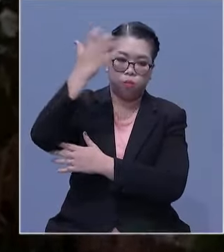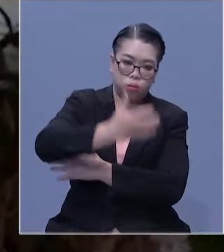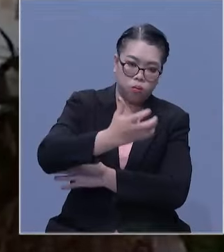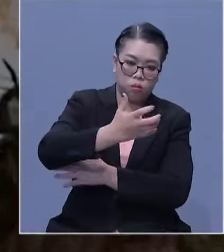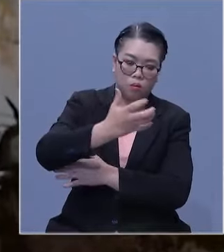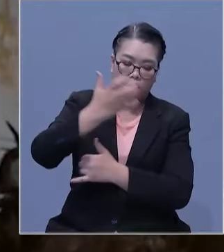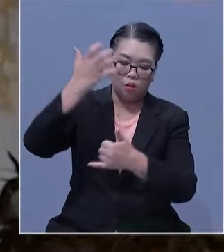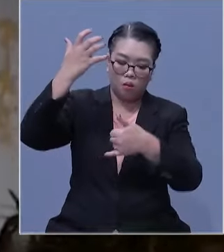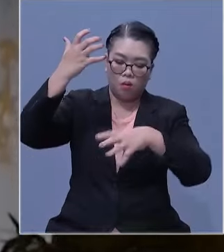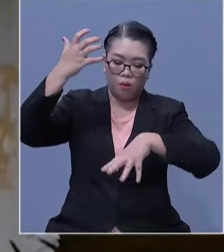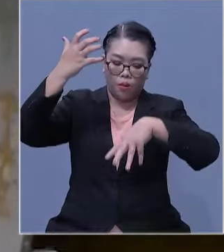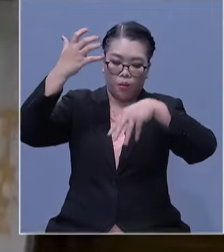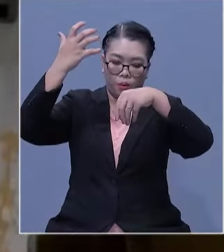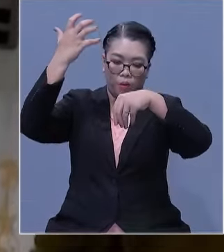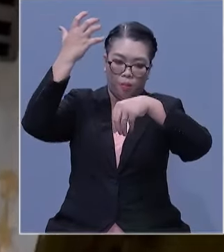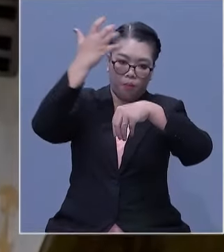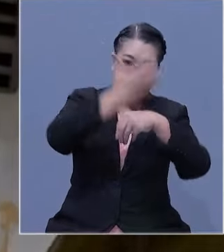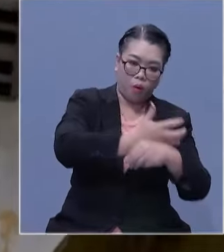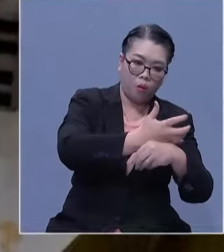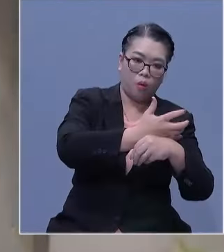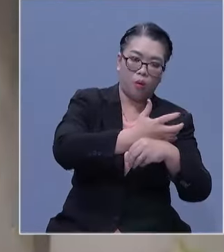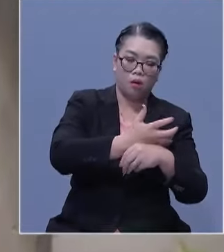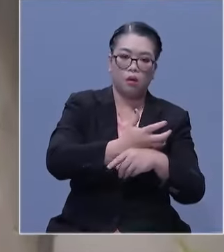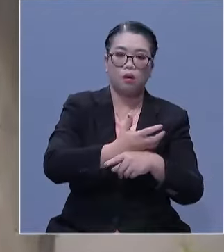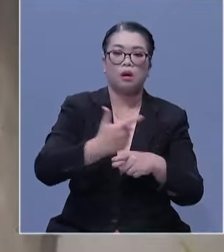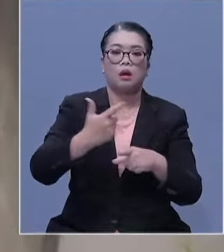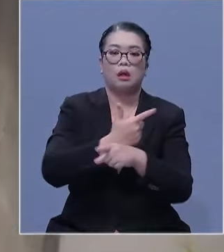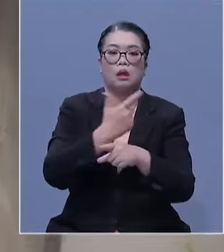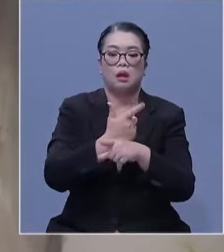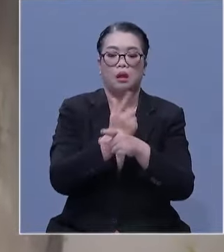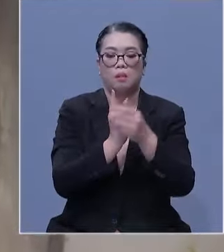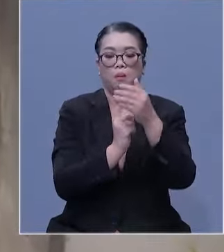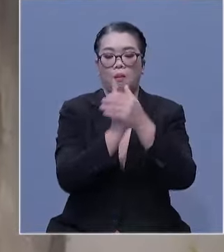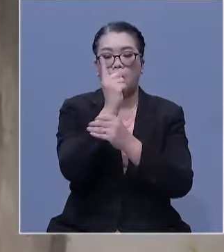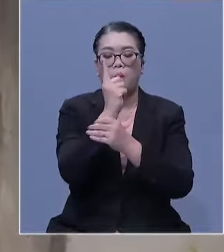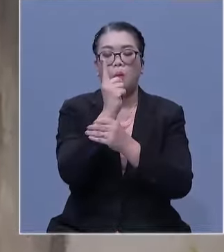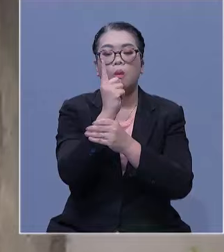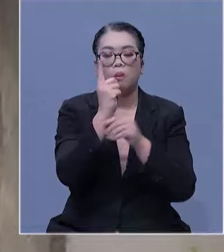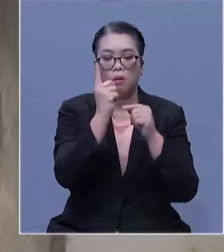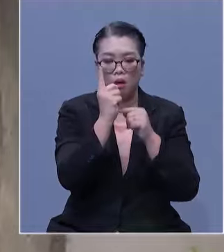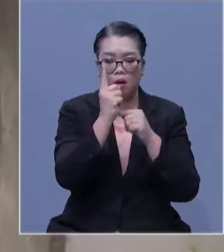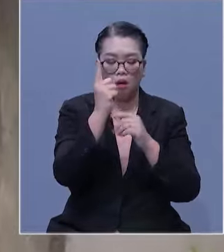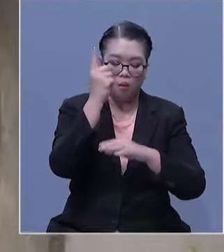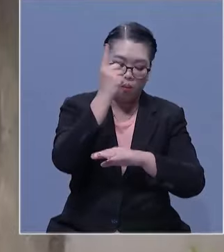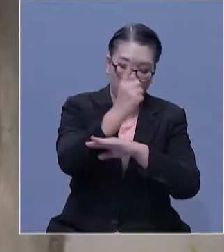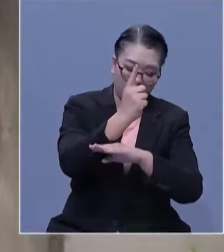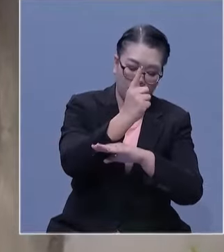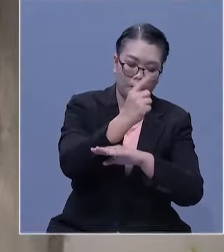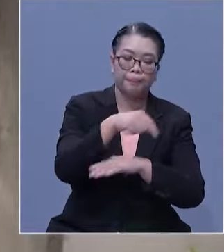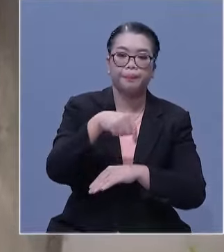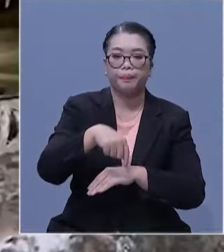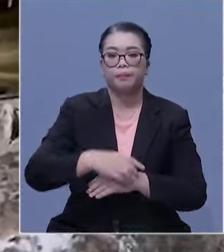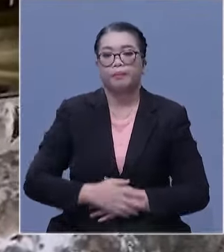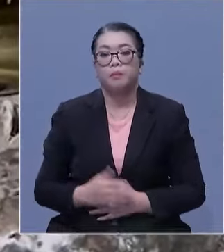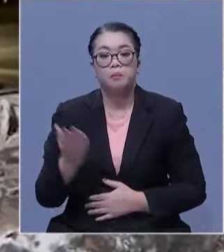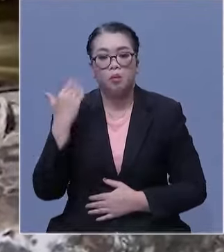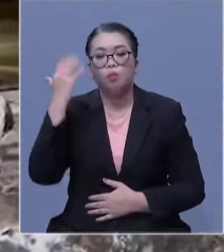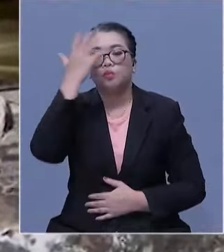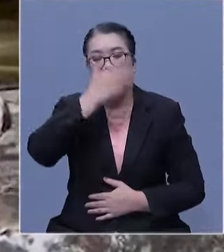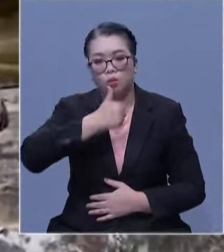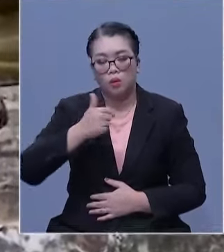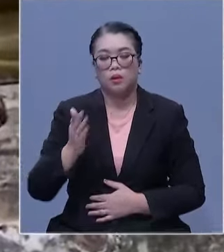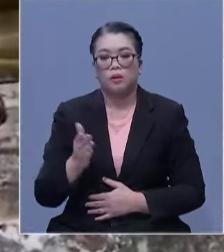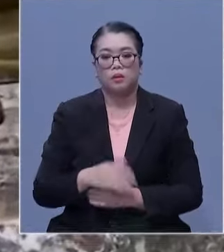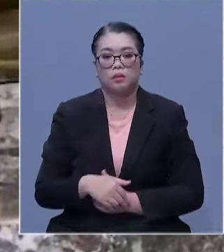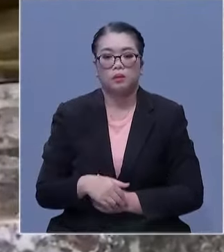ทับปลายยอด JD หับเหลือแต่ฤลิเส้็ ที่โรกมาพลาดกับตัวบ้านค่ะที่เฟต